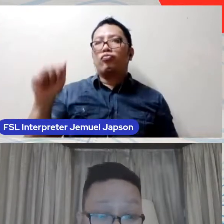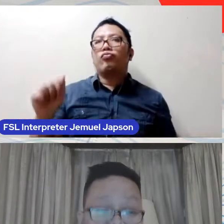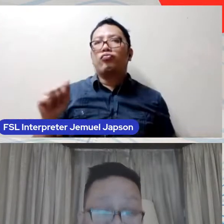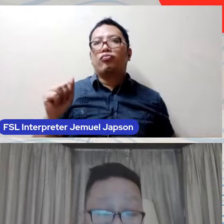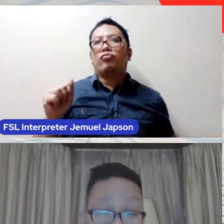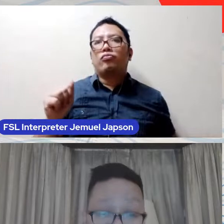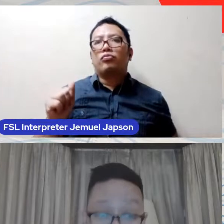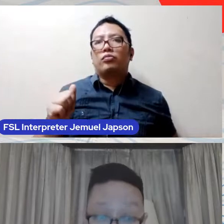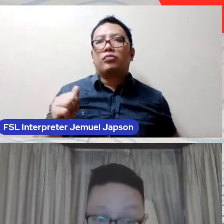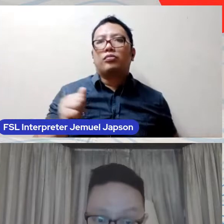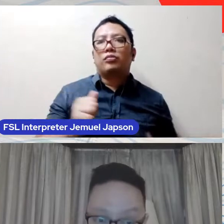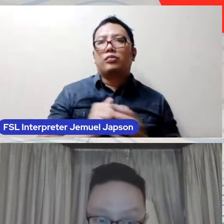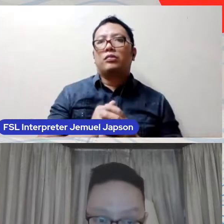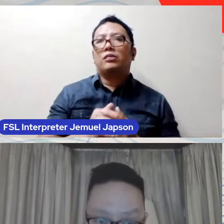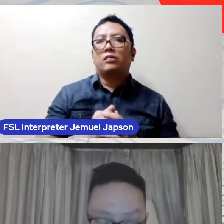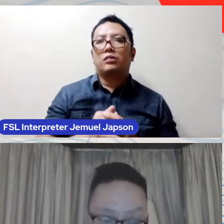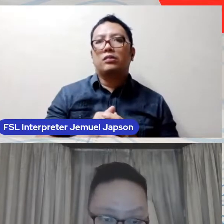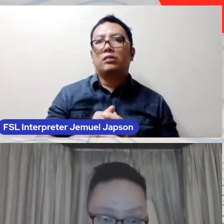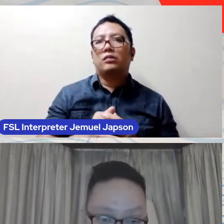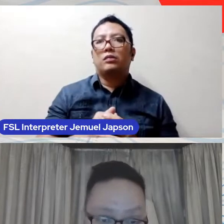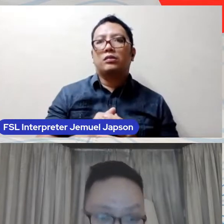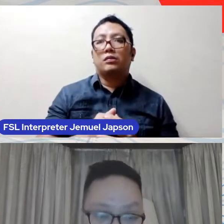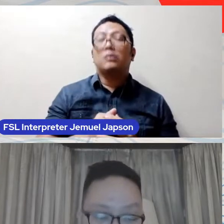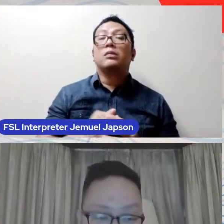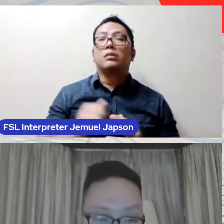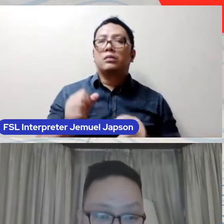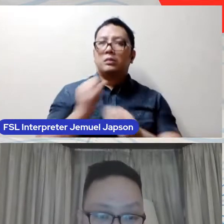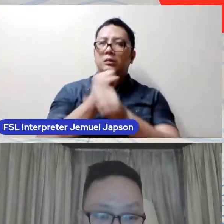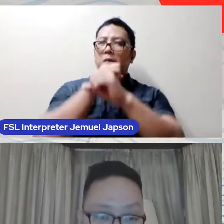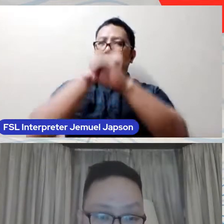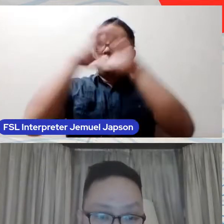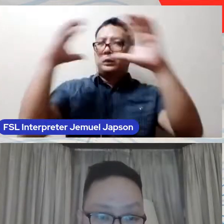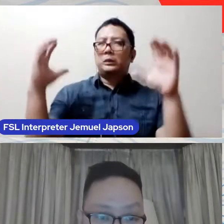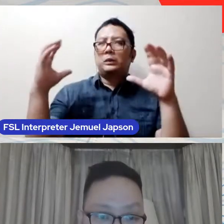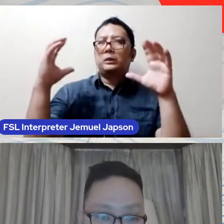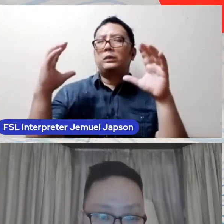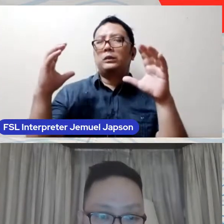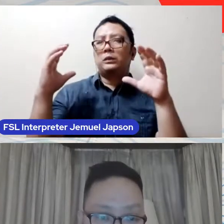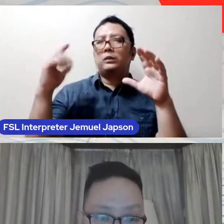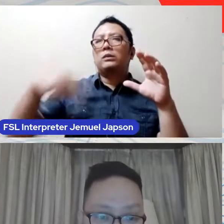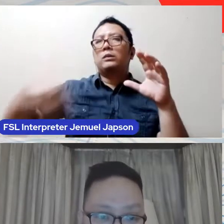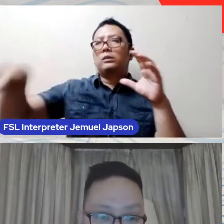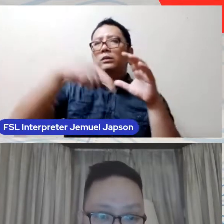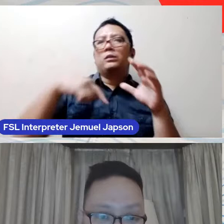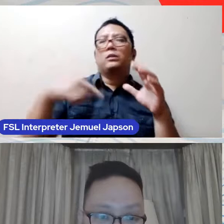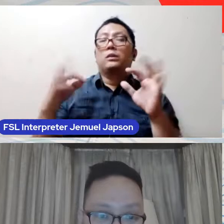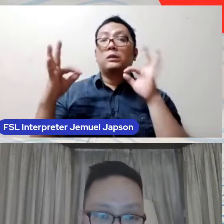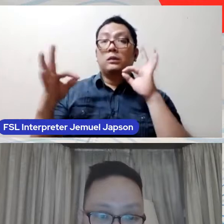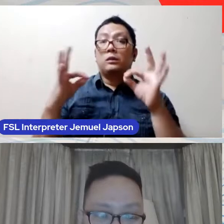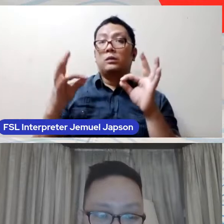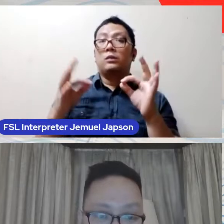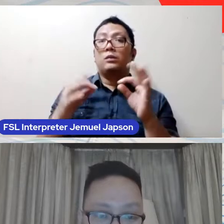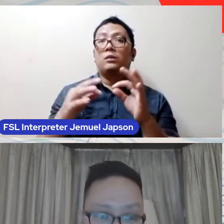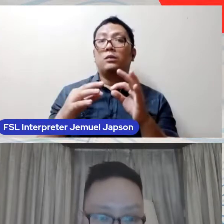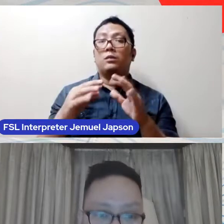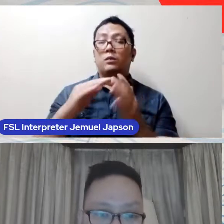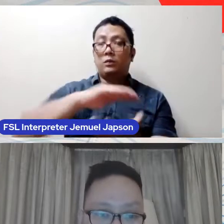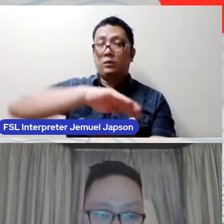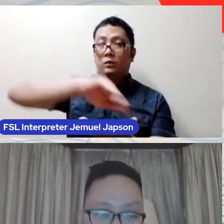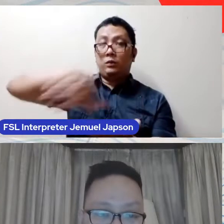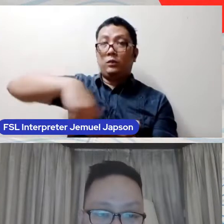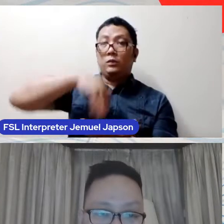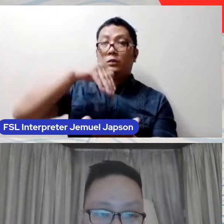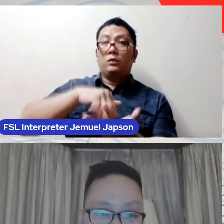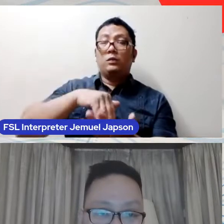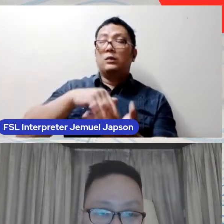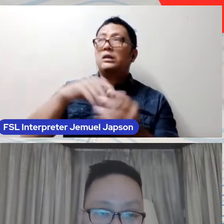follow-up question para lang ma-paint natin yung picture for our audience. When we say na decentralized before, what does